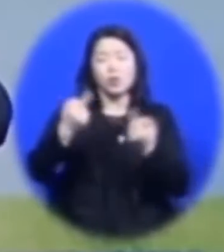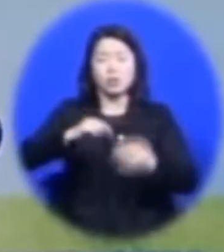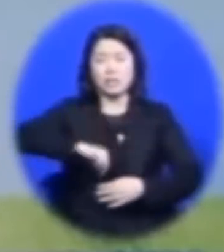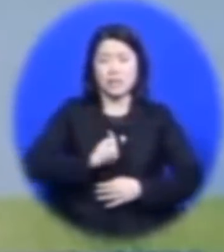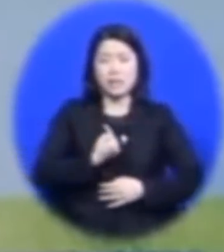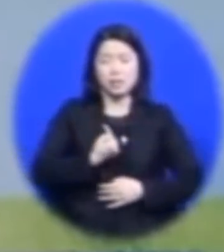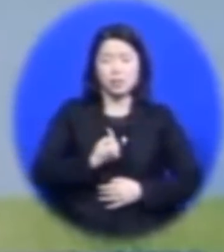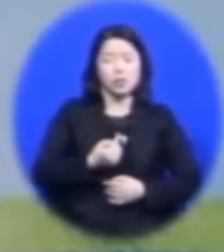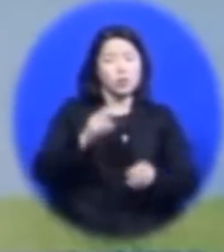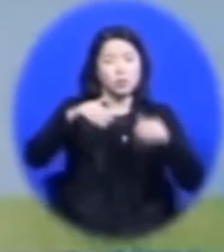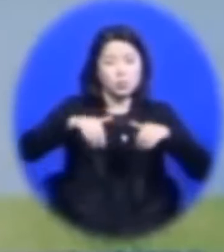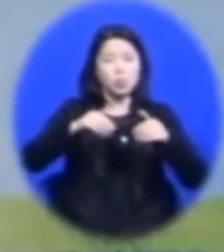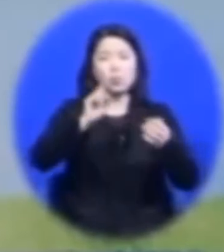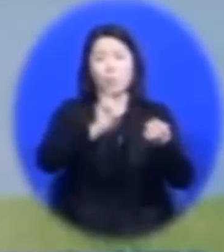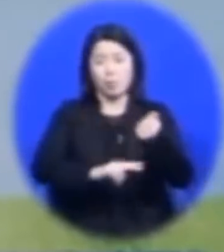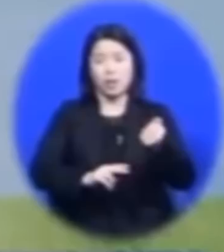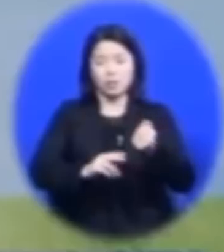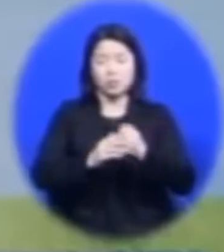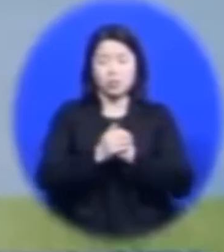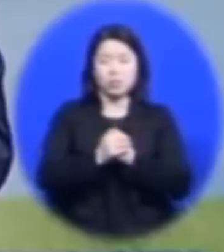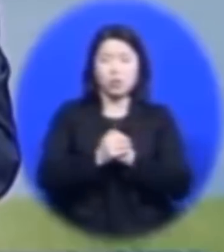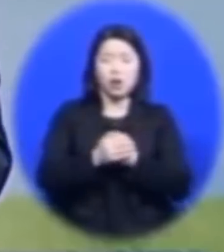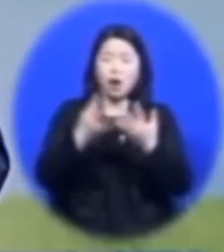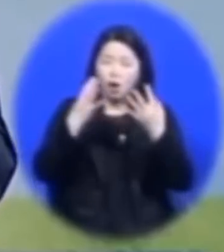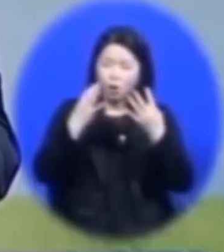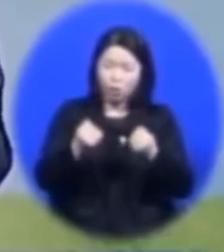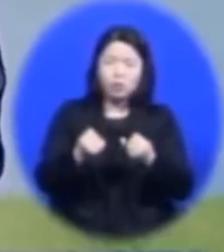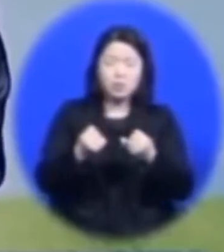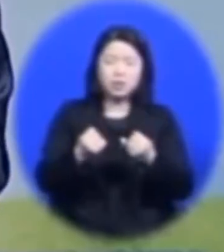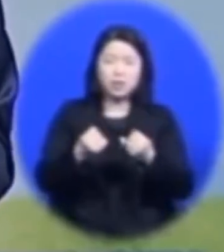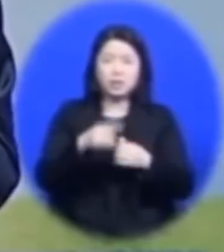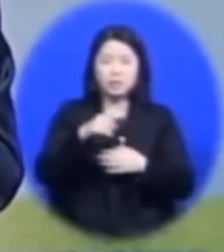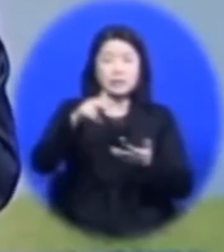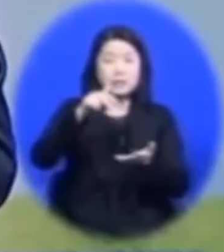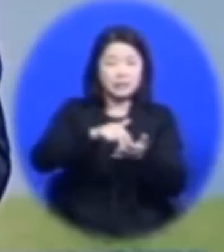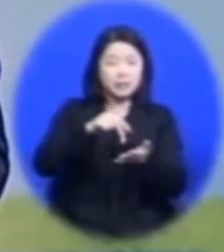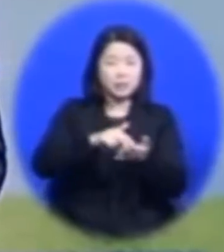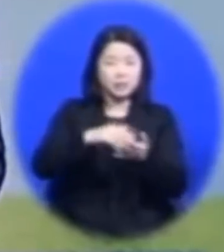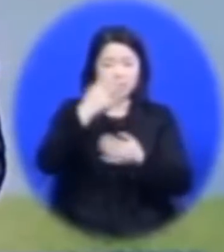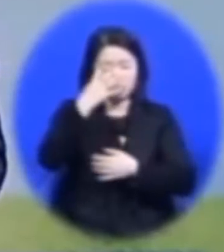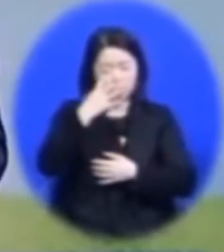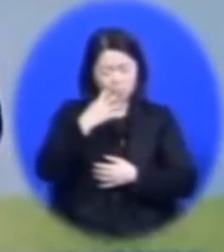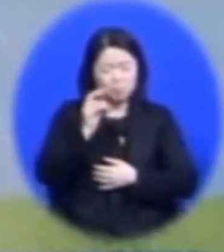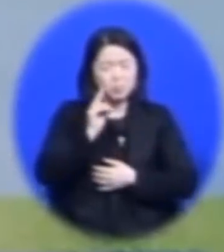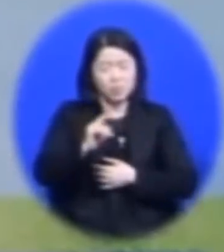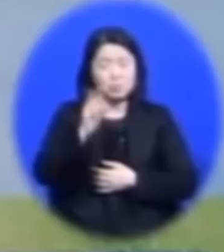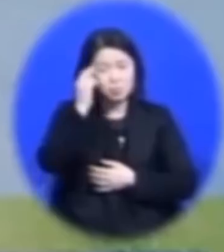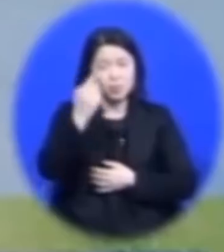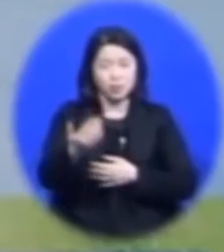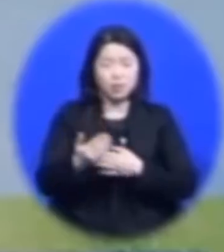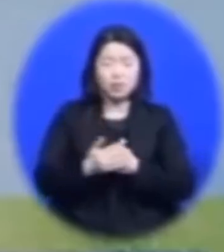종으로 받았어 얼마나 그 처지가 비참해 졌습니다